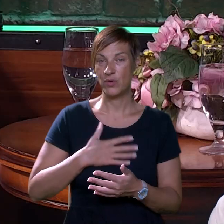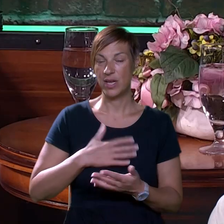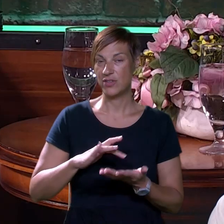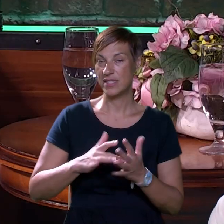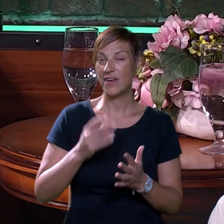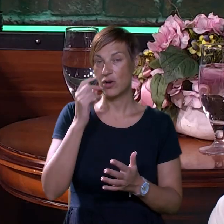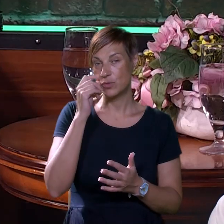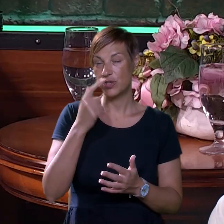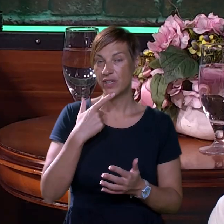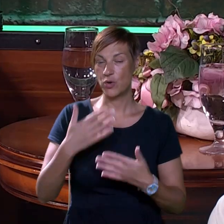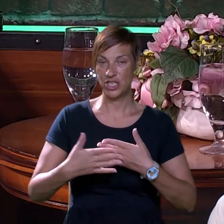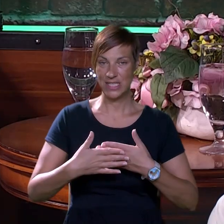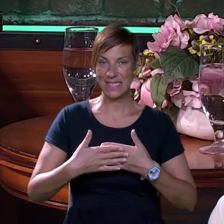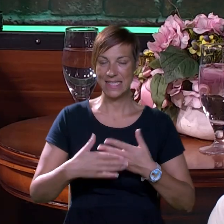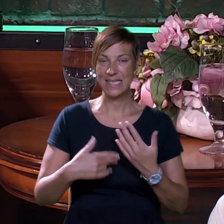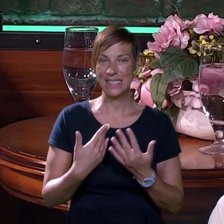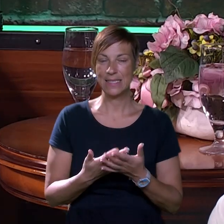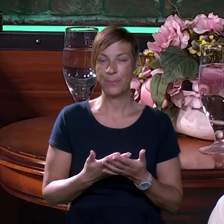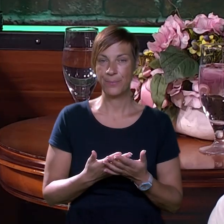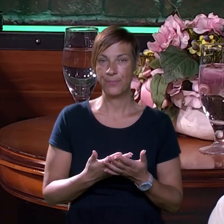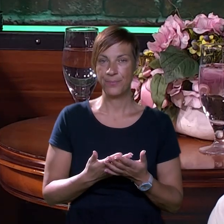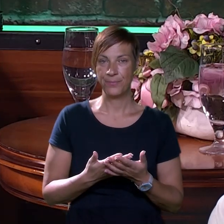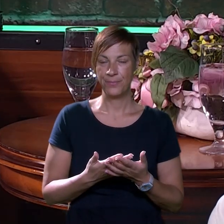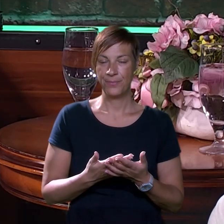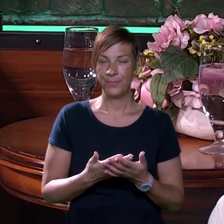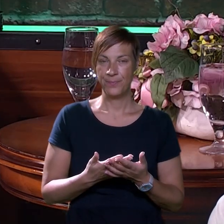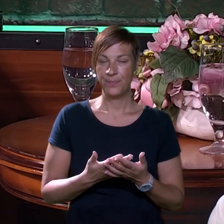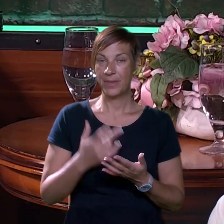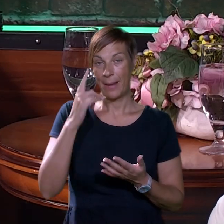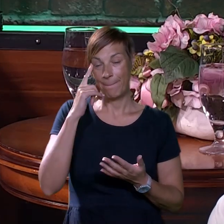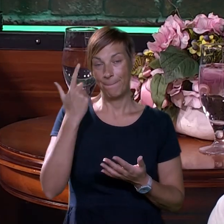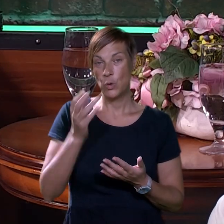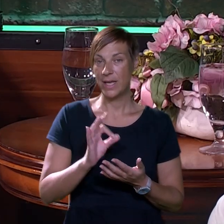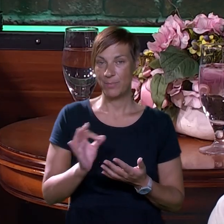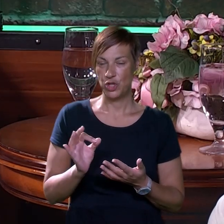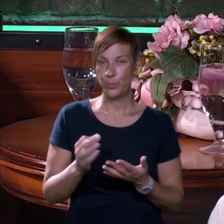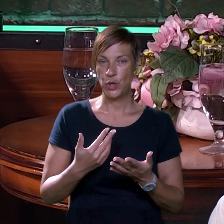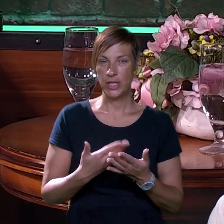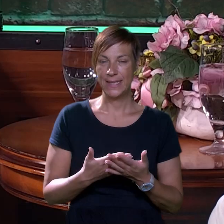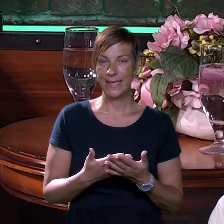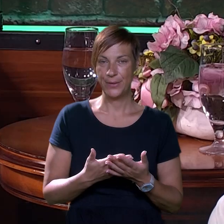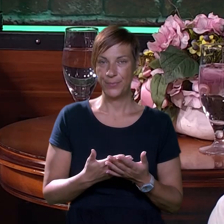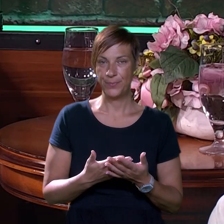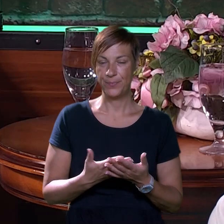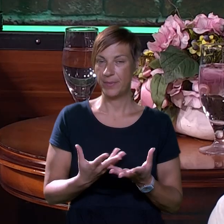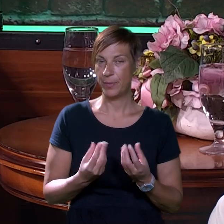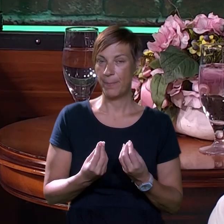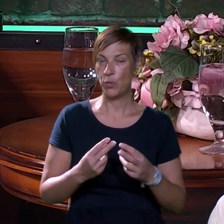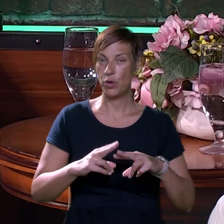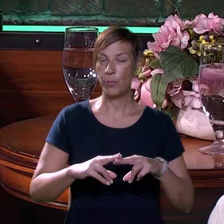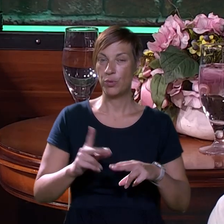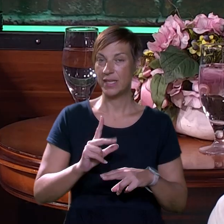raduje se i svakom čovjeku kojeg će sresti. Znači, pojam nekakve dobrote, ja